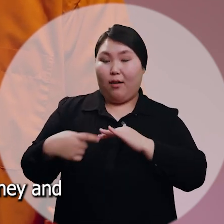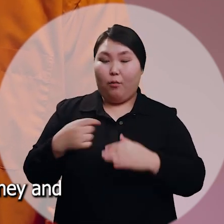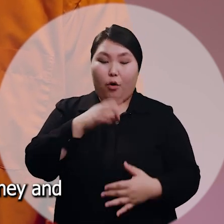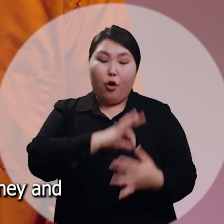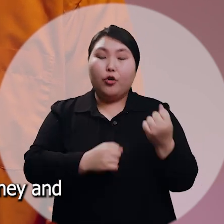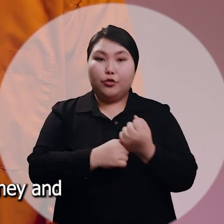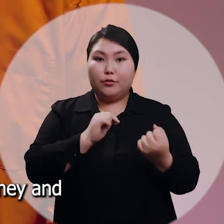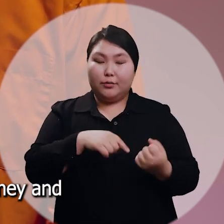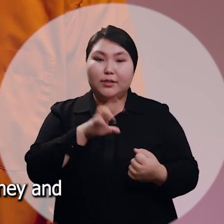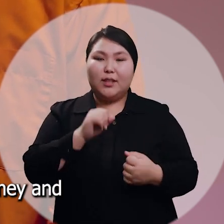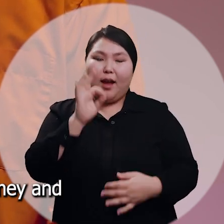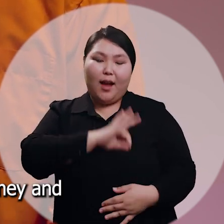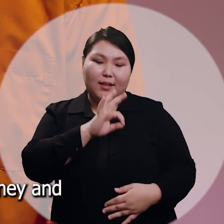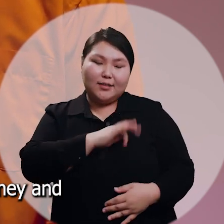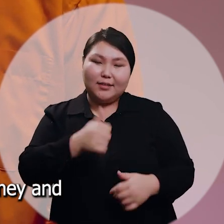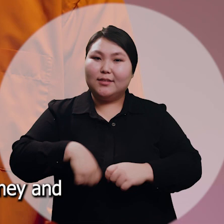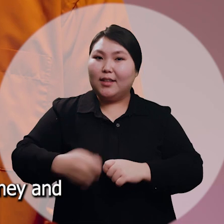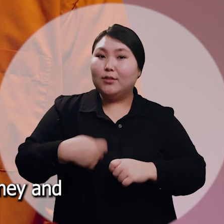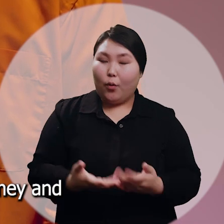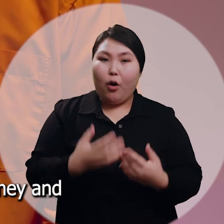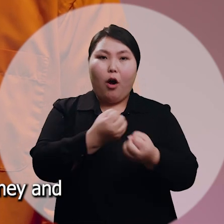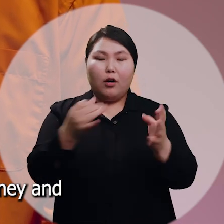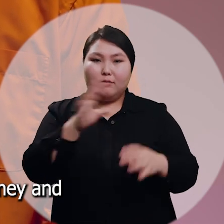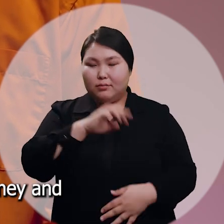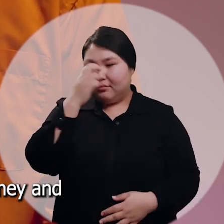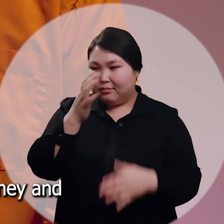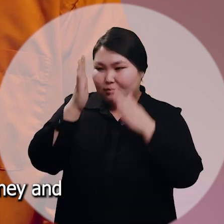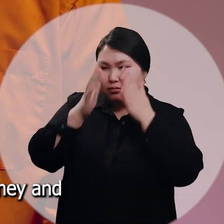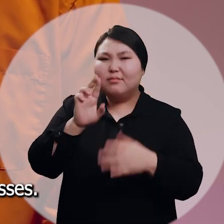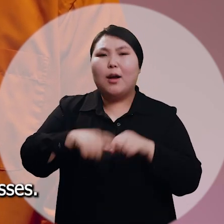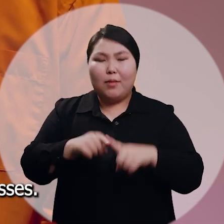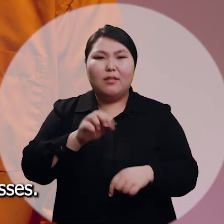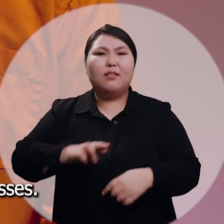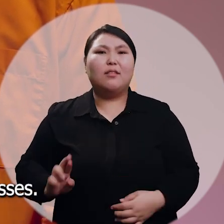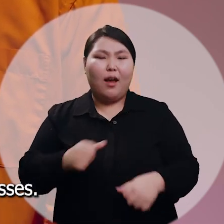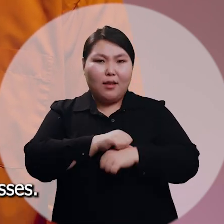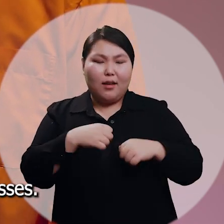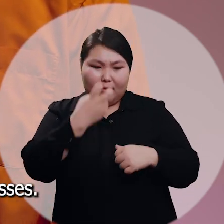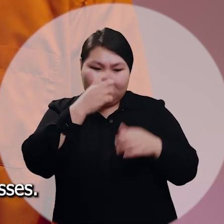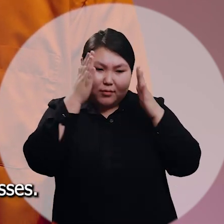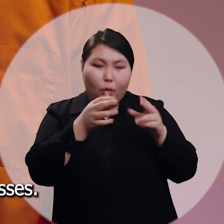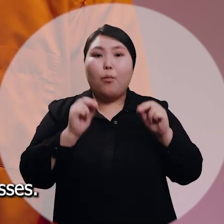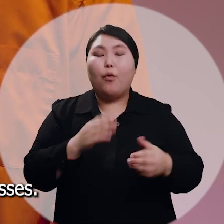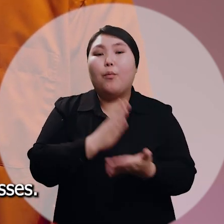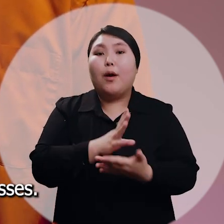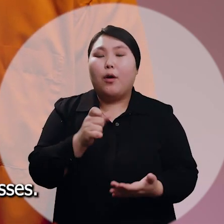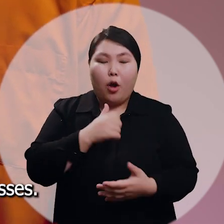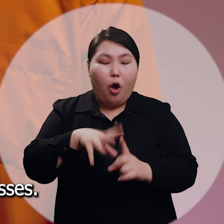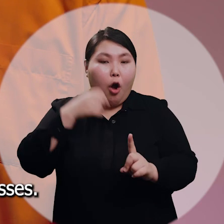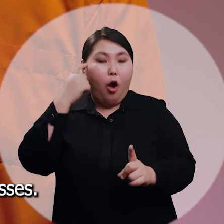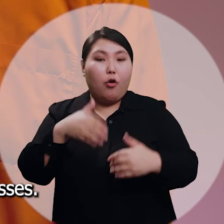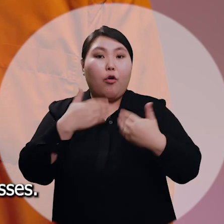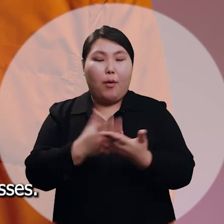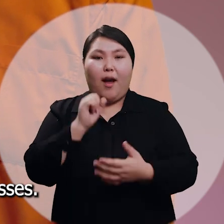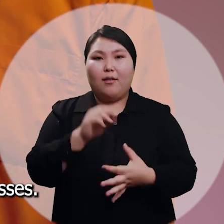татвэрээй хүрэнгээг хэрхэн гэрхэн гэрэхэн арсоох хэлэгтэхэд Олэн түмэй ямар ханултай байг хастайм. Ягаад эргэд ханултай байхэг болжугаа им. Гэдэйг